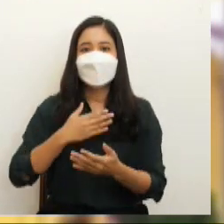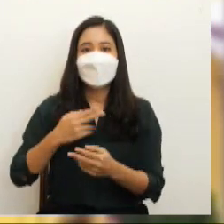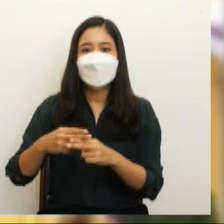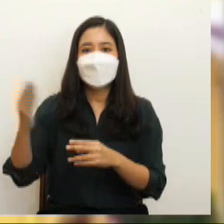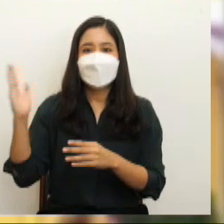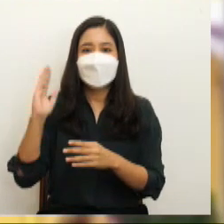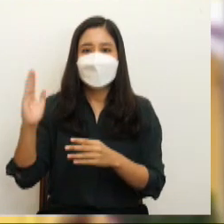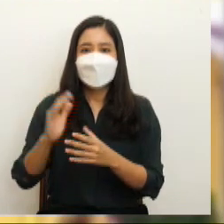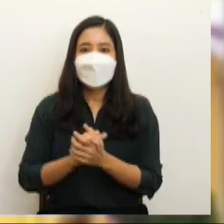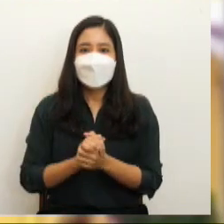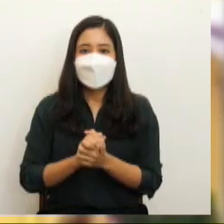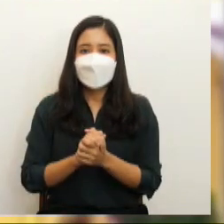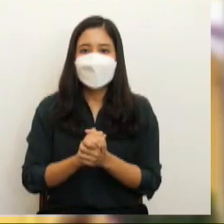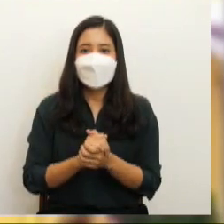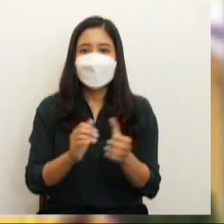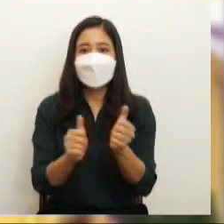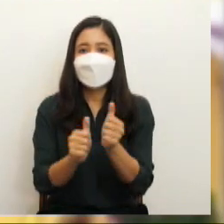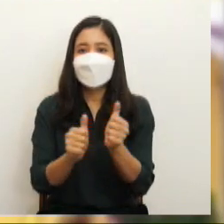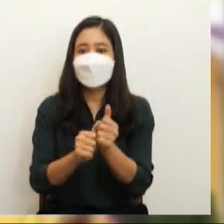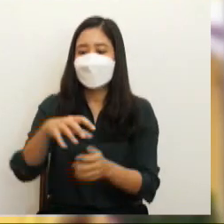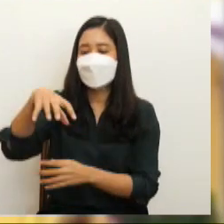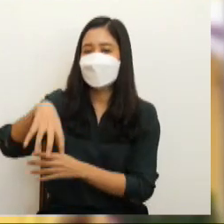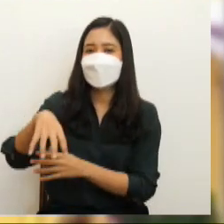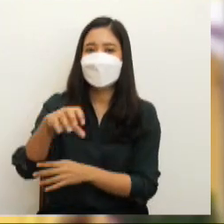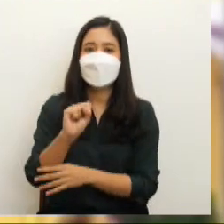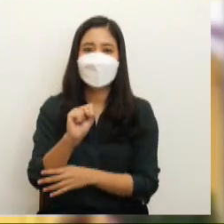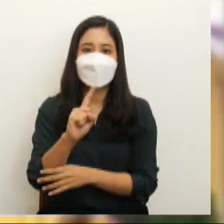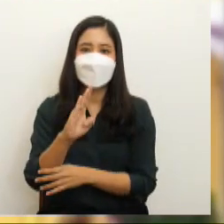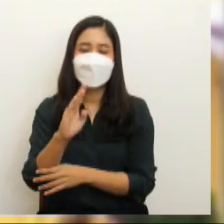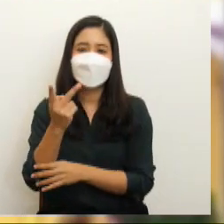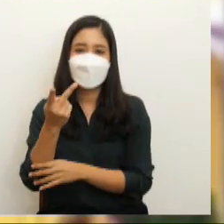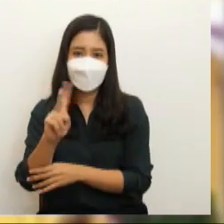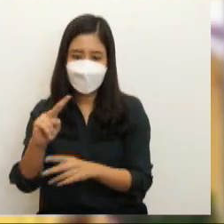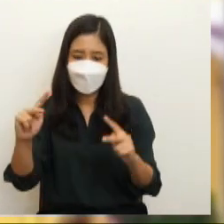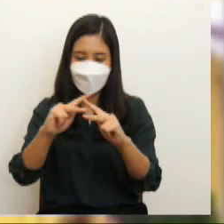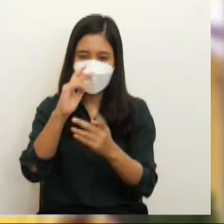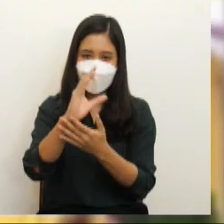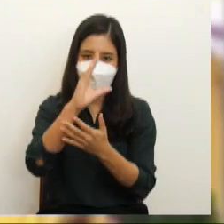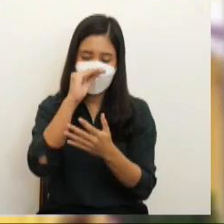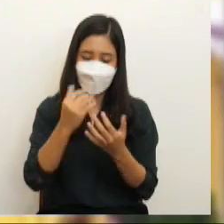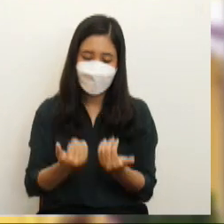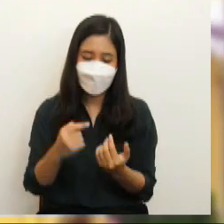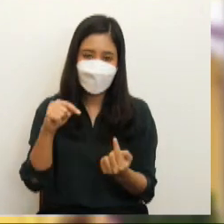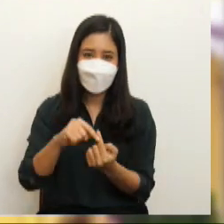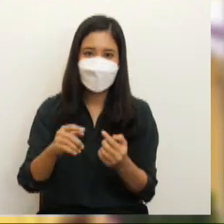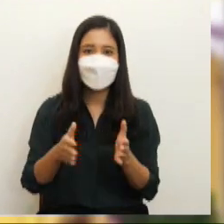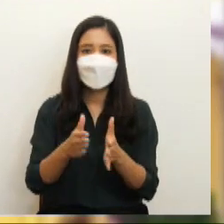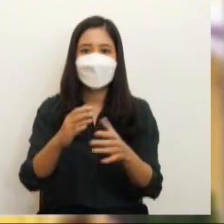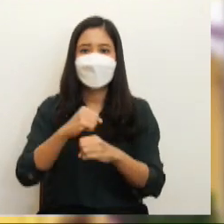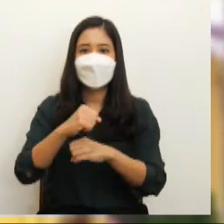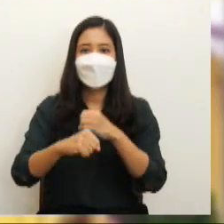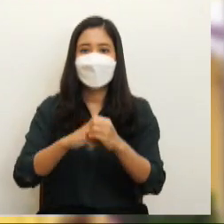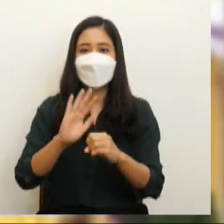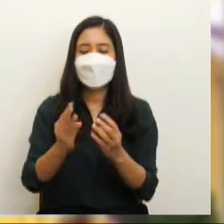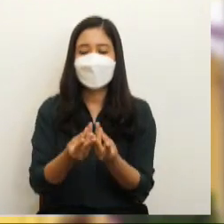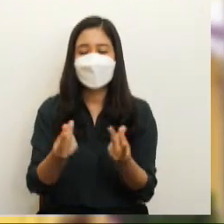าธิการและรองประธานศูนย์สบคสทค่ะวันนี้เราก็จะมาพูดคุยเรื่องแนวปฏิบัตินะคะสำหรับพื้นที่ควบคุมสูงสุด